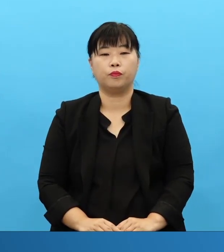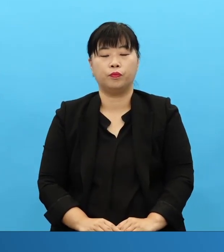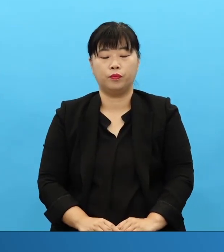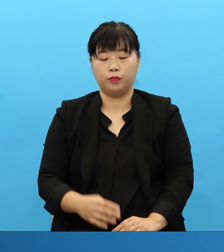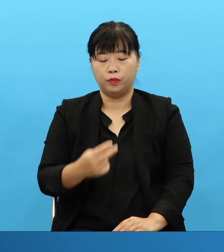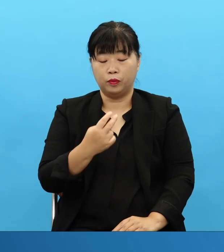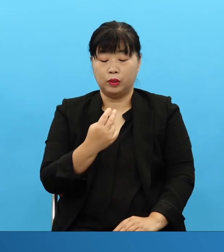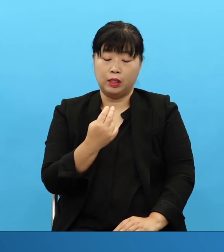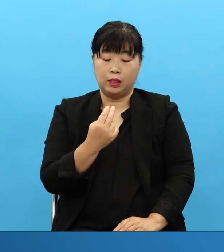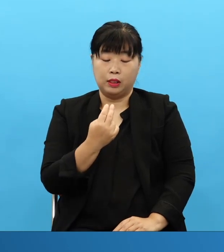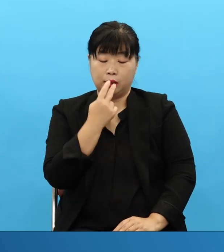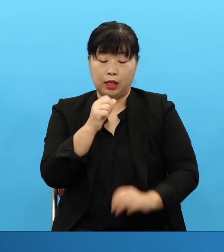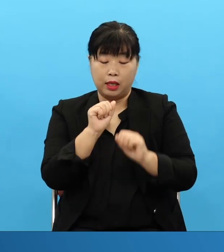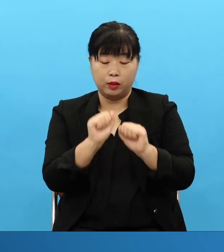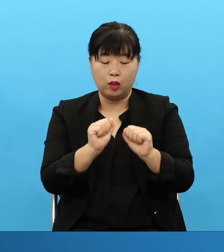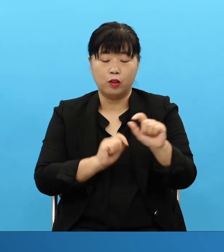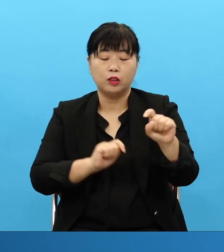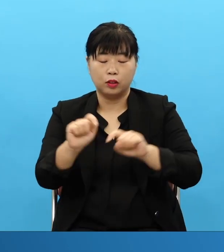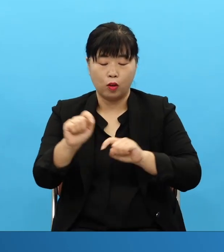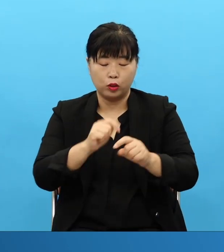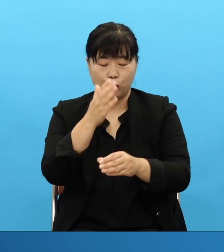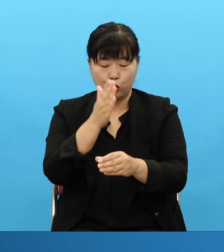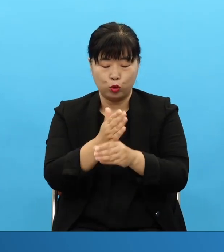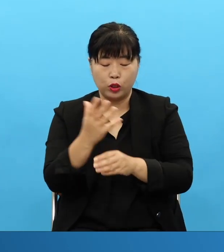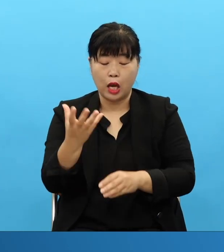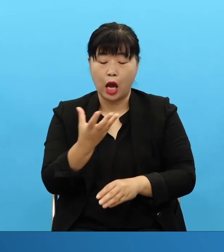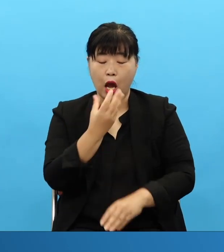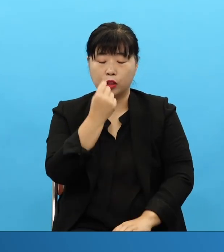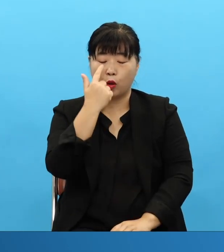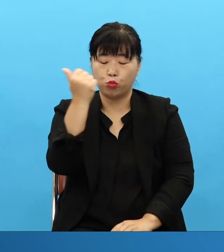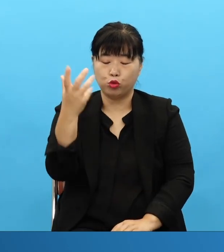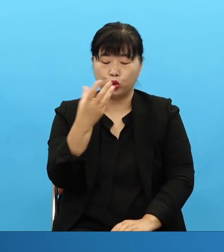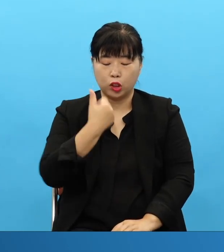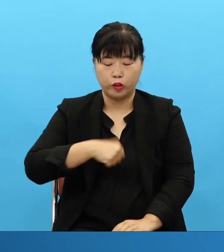살아 역사를 이루시는 성부, 성자, 성령 하나님,